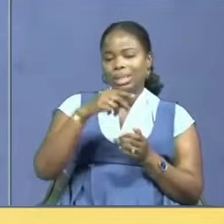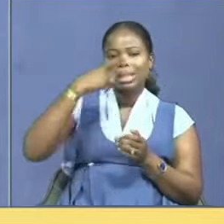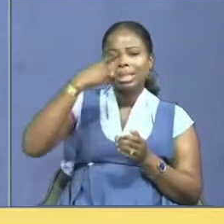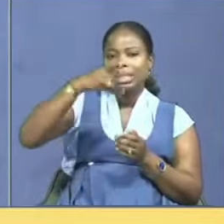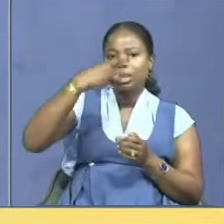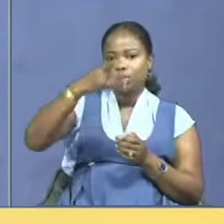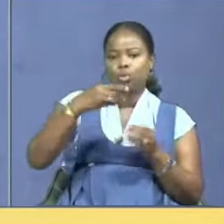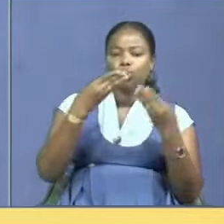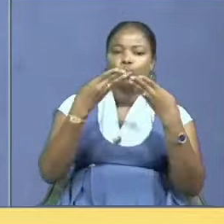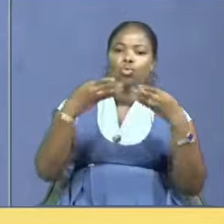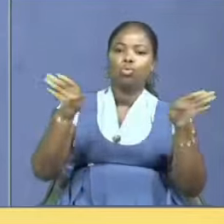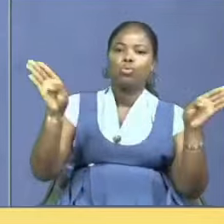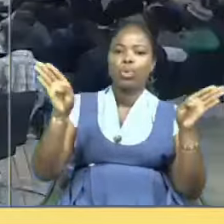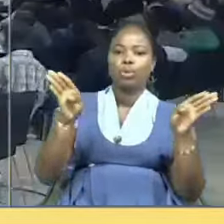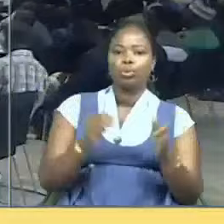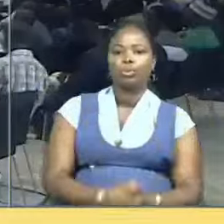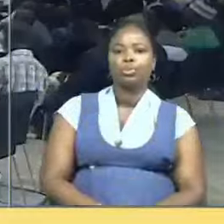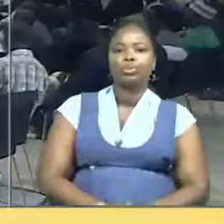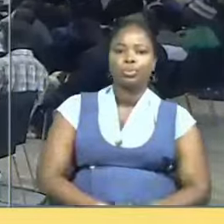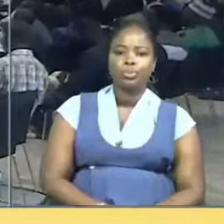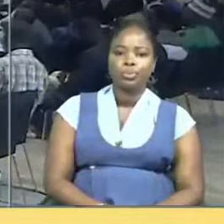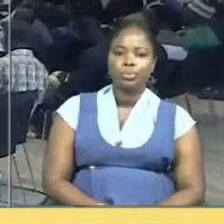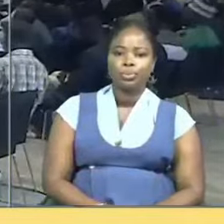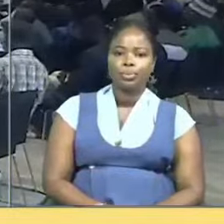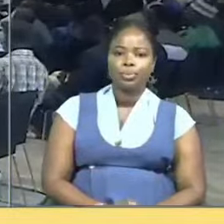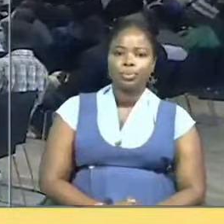d'ouverture monsieur le